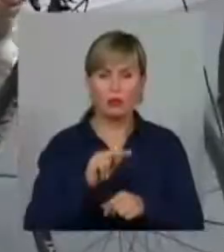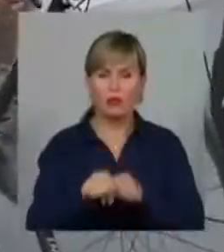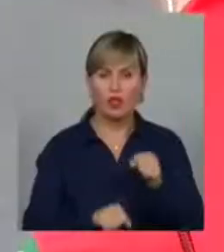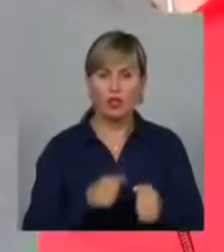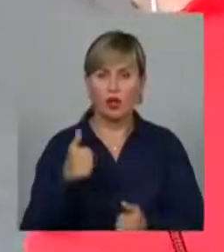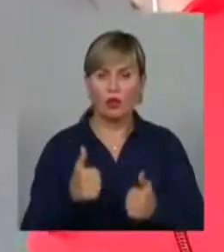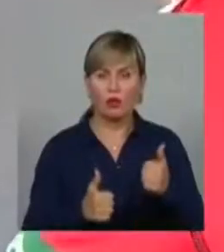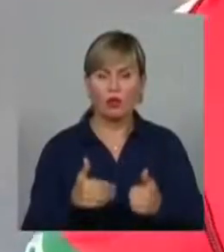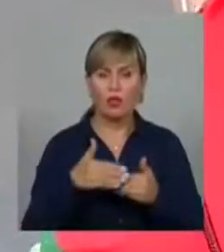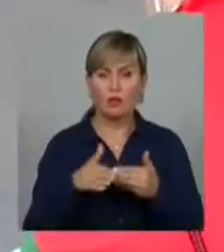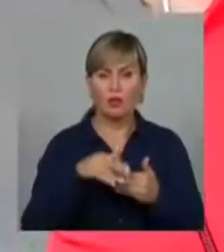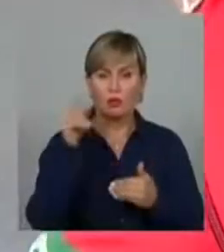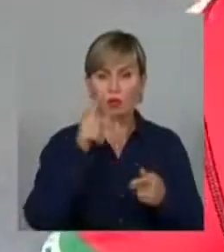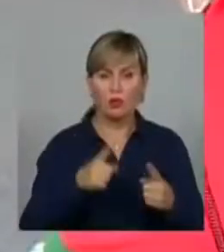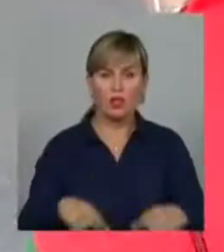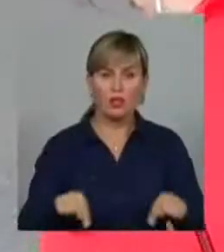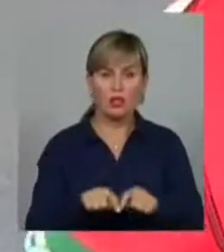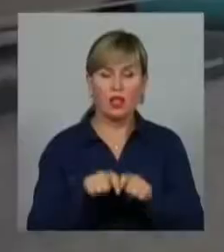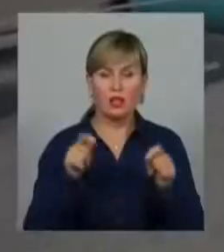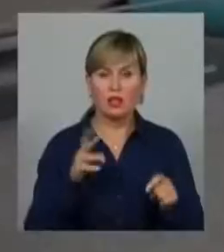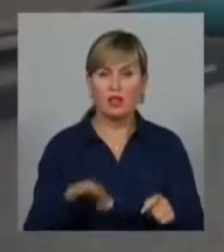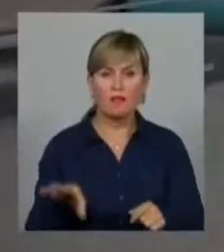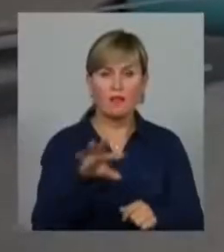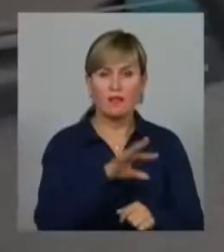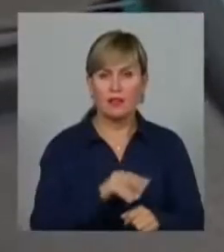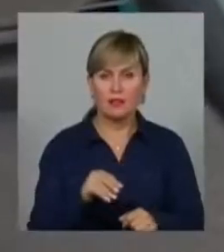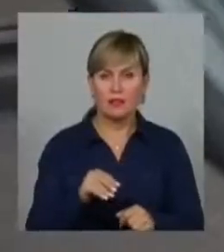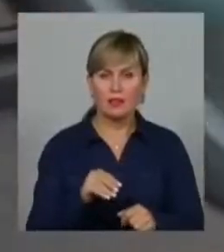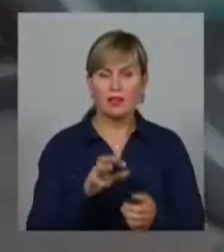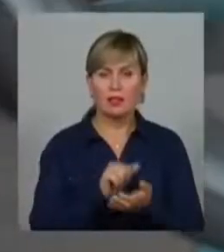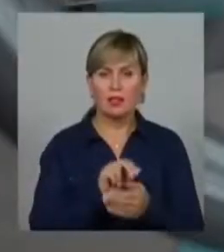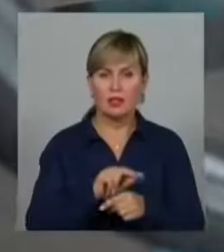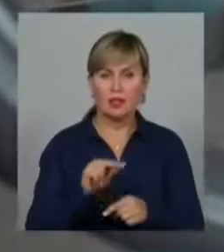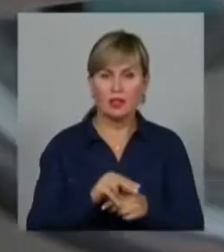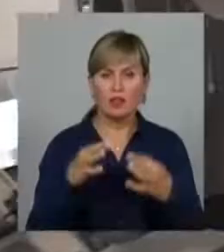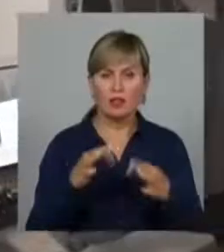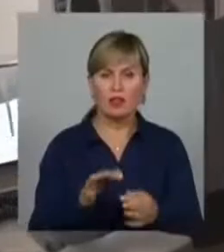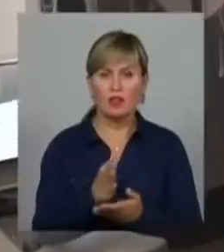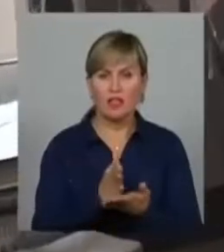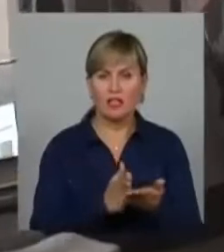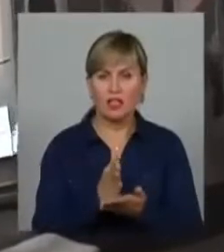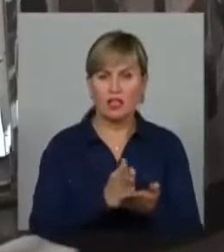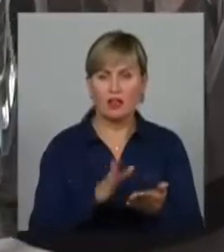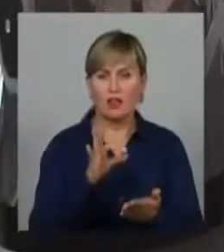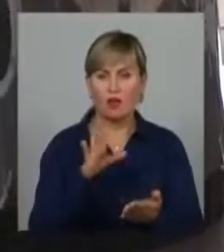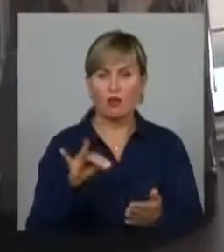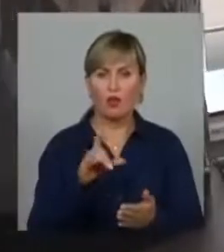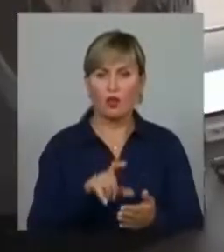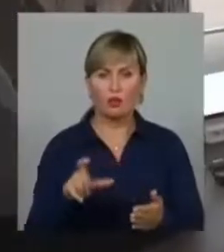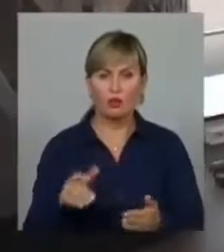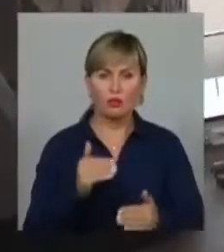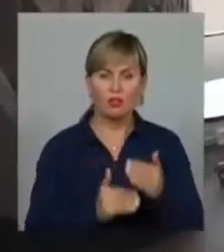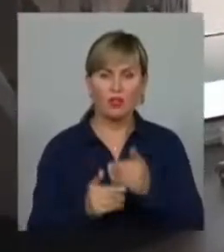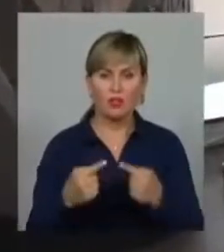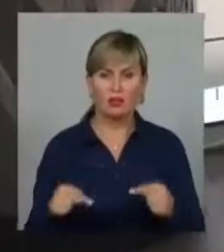двери учебного заведения открыты для всех без исключения занятия также доступны ветеранам велоспорта и людям с ограниченными